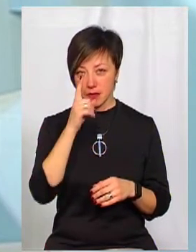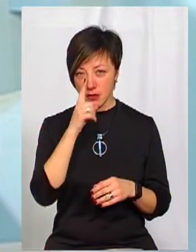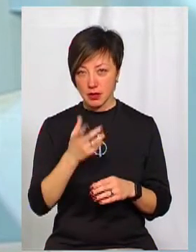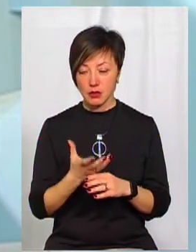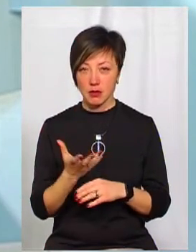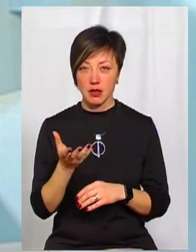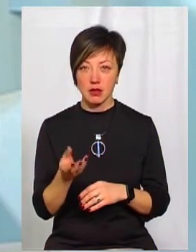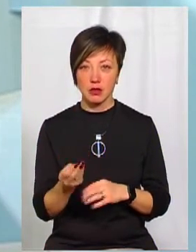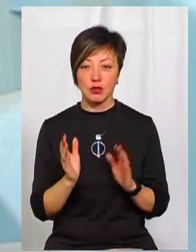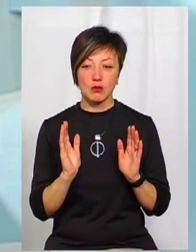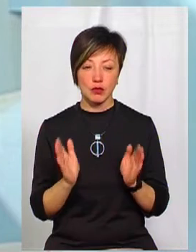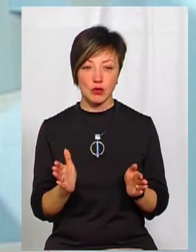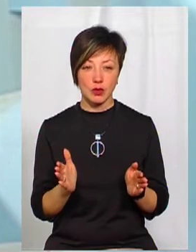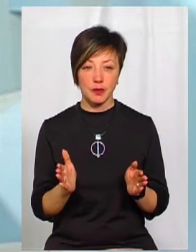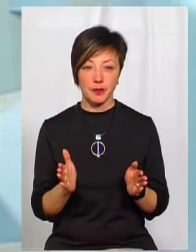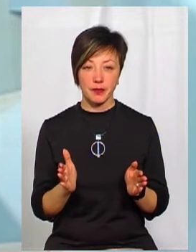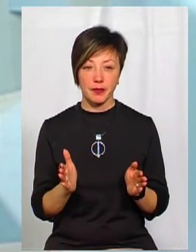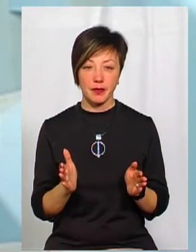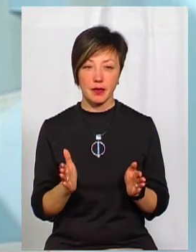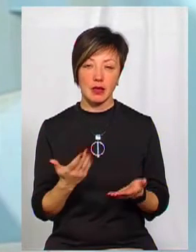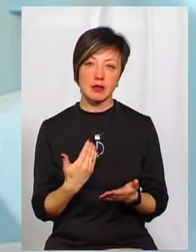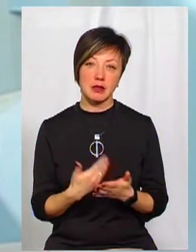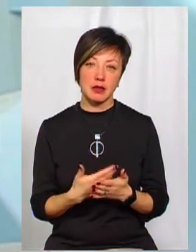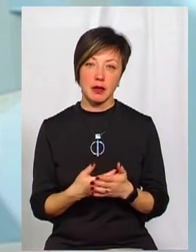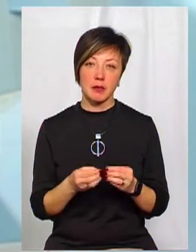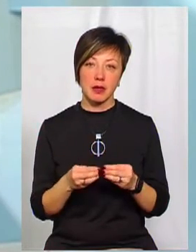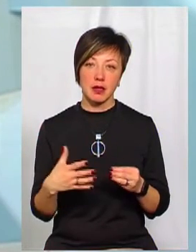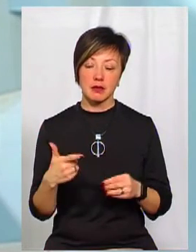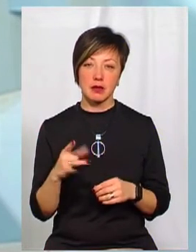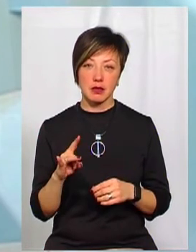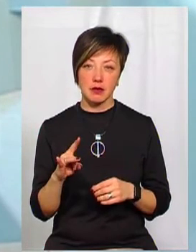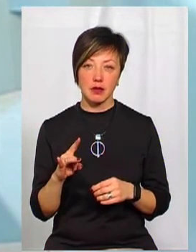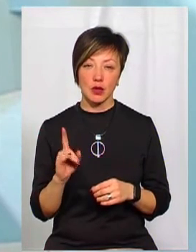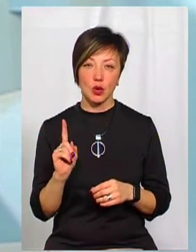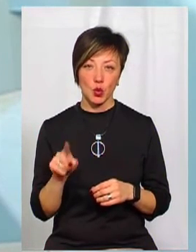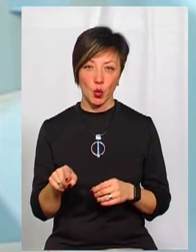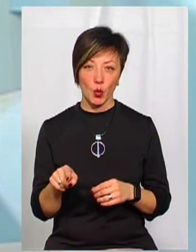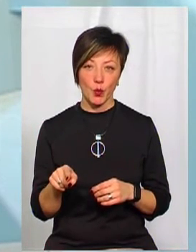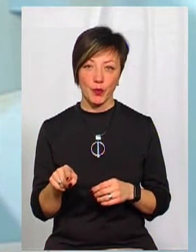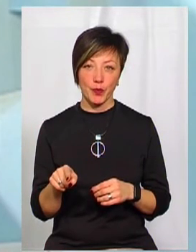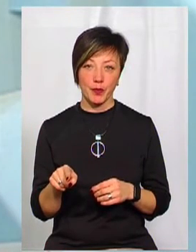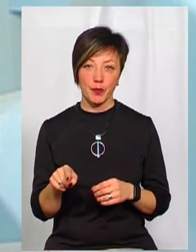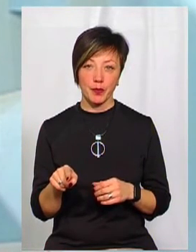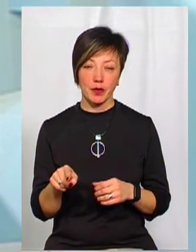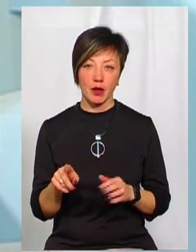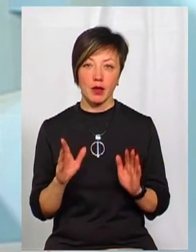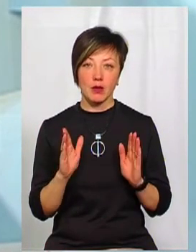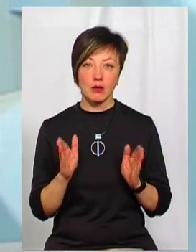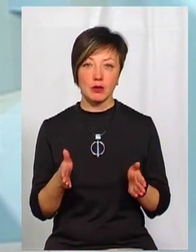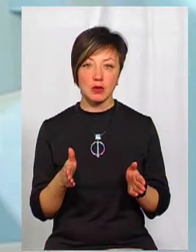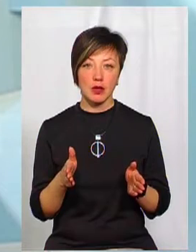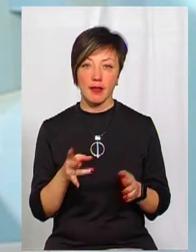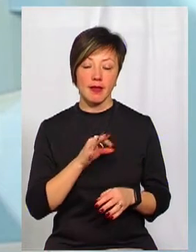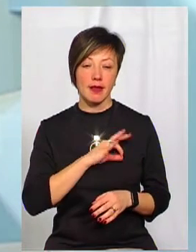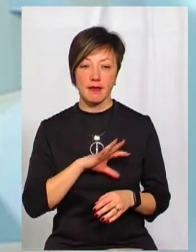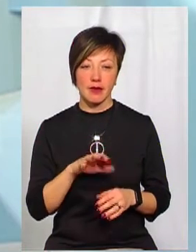місячний платіж буде складати там 15 гривень, то буде